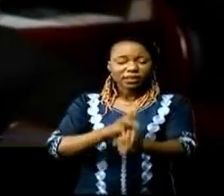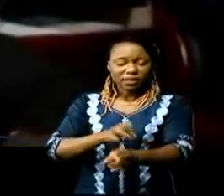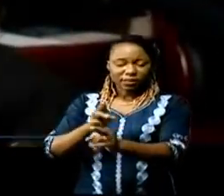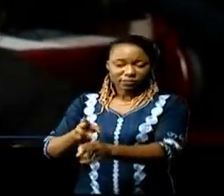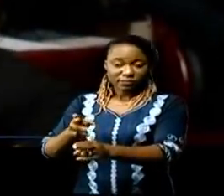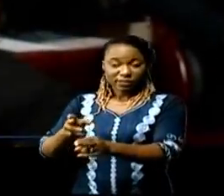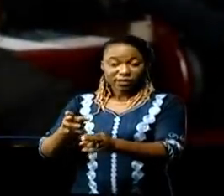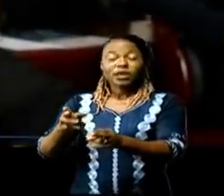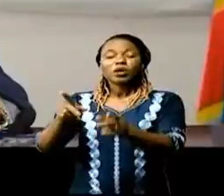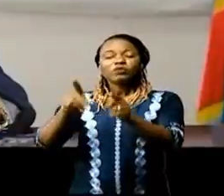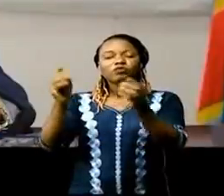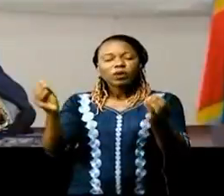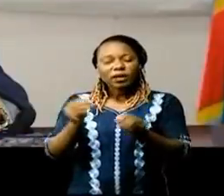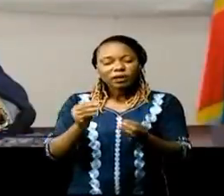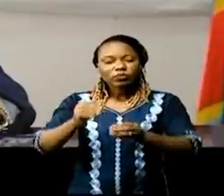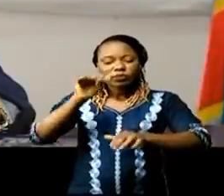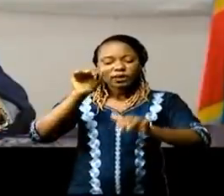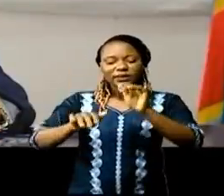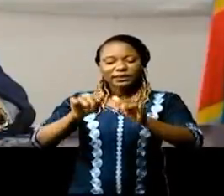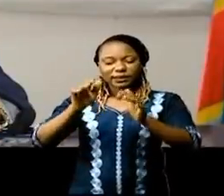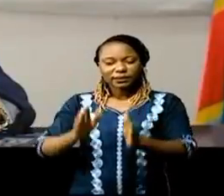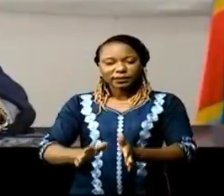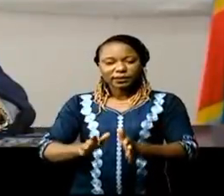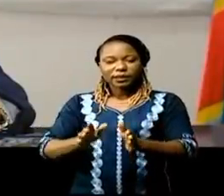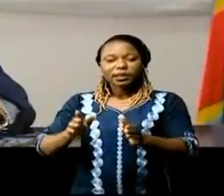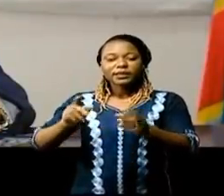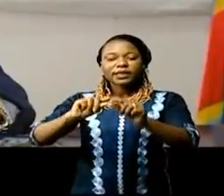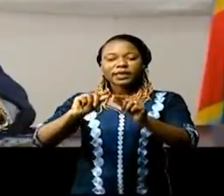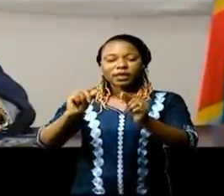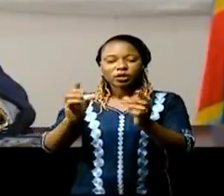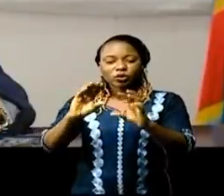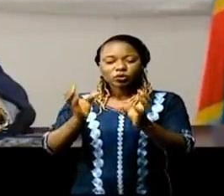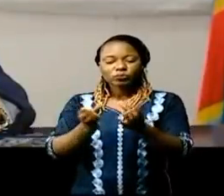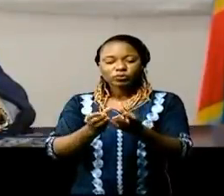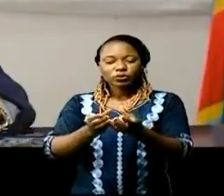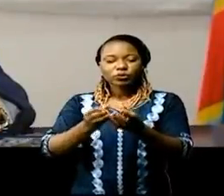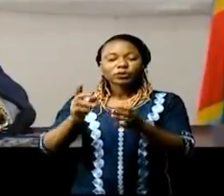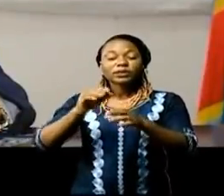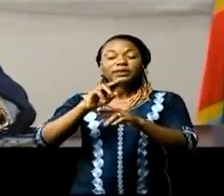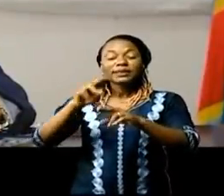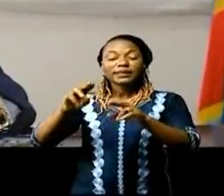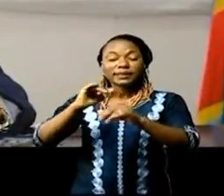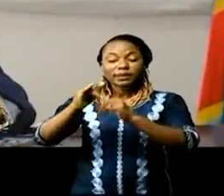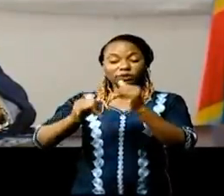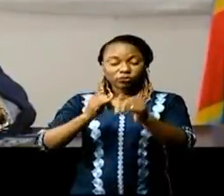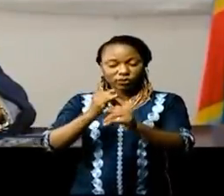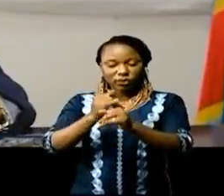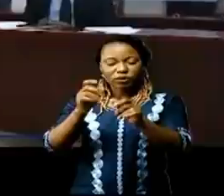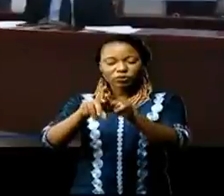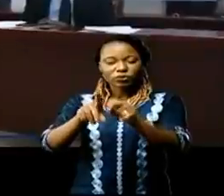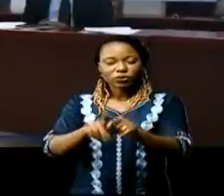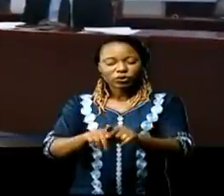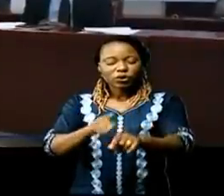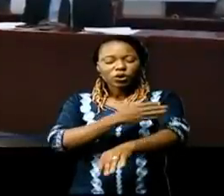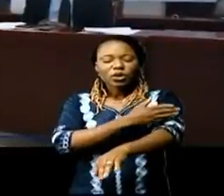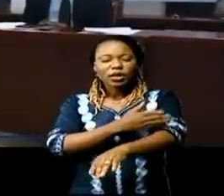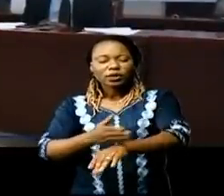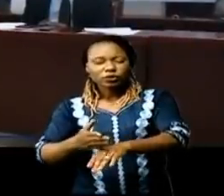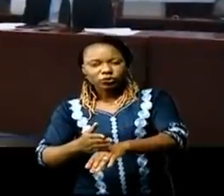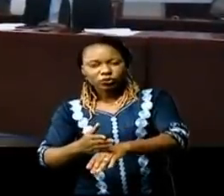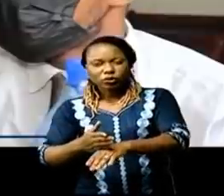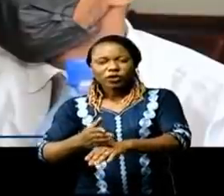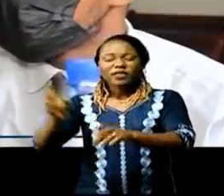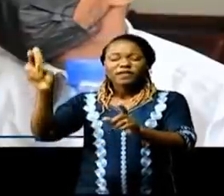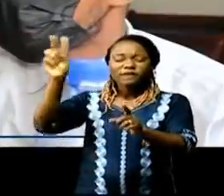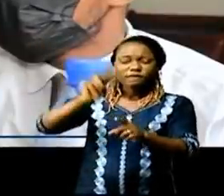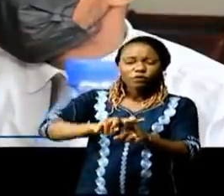Un travail que le secrétaire de la Commission nationale de contrôle des armes légères et des petits calibres et de réduction de la violence armée, le colonel